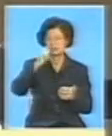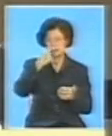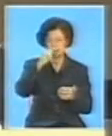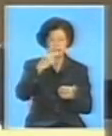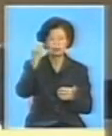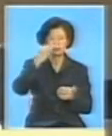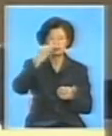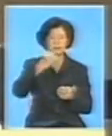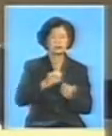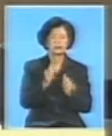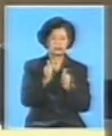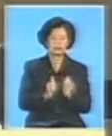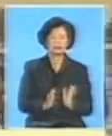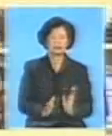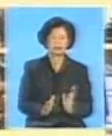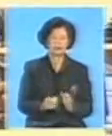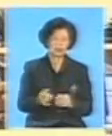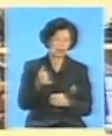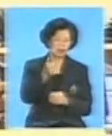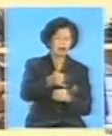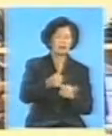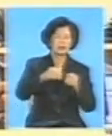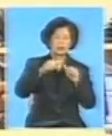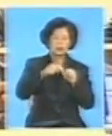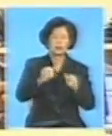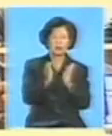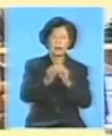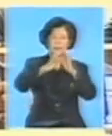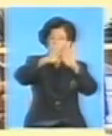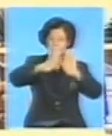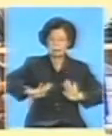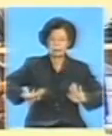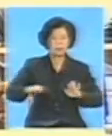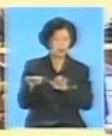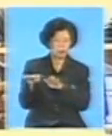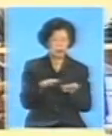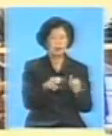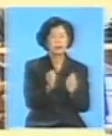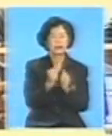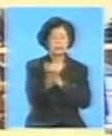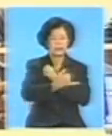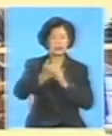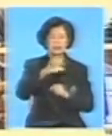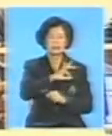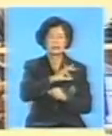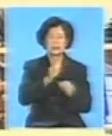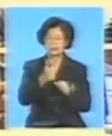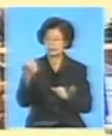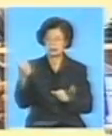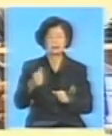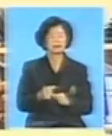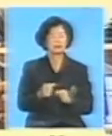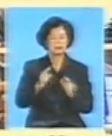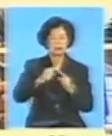นนะครับแล้วก็เคลื่อนเข้าสู่การเป็นประชาคมอาเซียนที่ต้องมีความพร้อมที่จะเดินหน้าไปกับประเทศอื่นๆสมาชิกอื่นๆด้วยนะครับ